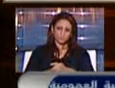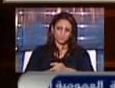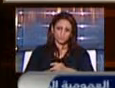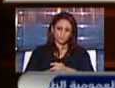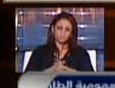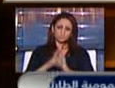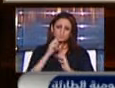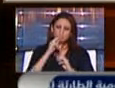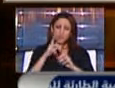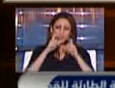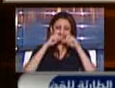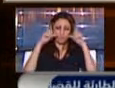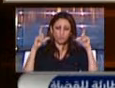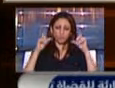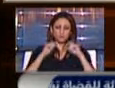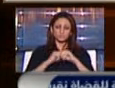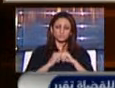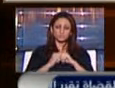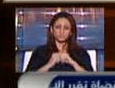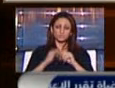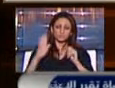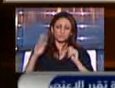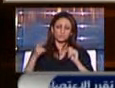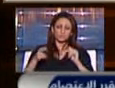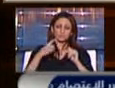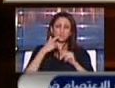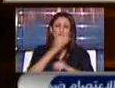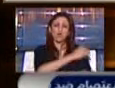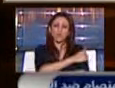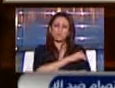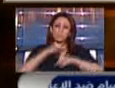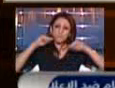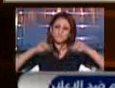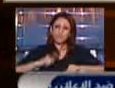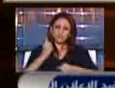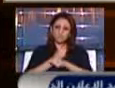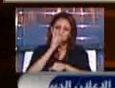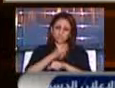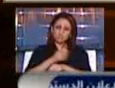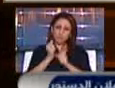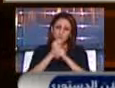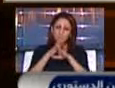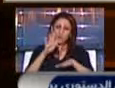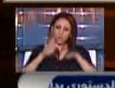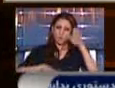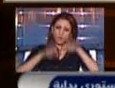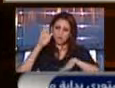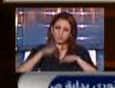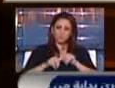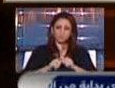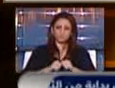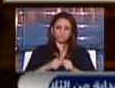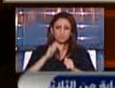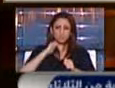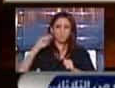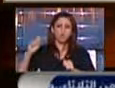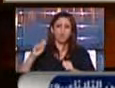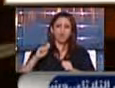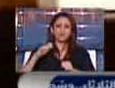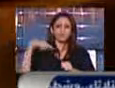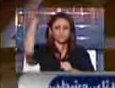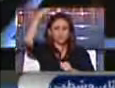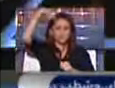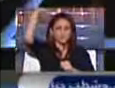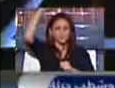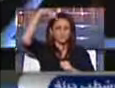كلام واضح باشمهندس سعد الحسيني عضو المكتب التنفيذي لحزب الحريه والعداله ومحافظ كفر الشيخ، وشكرا جزيلا ايضا